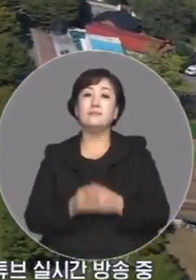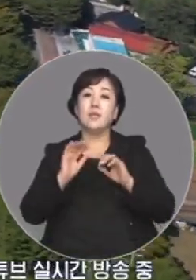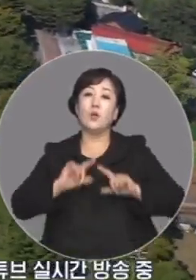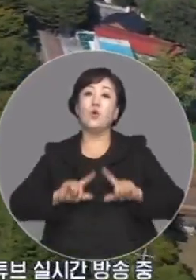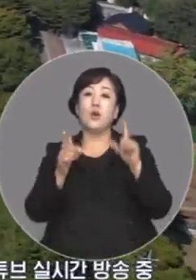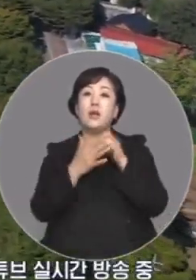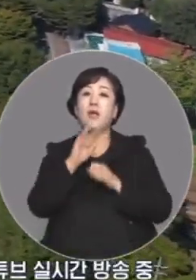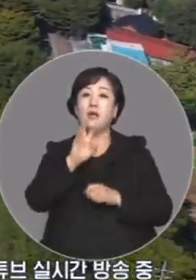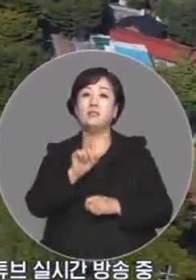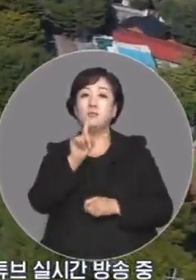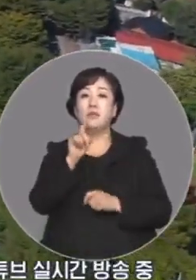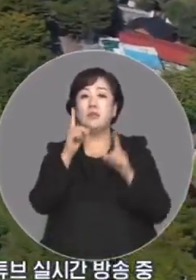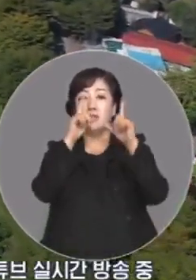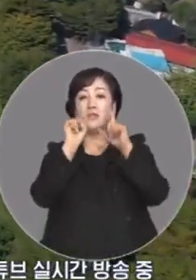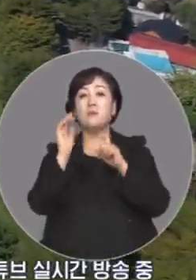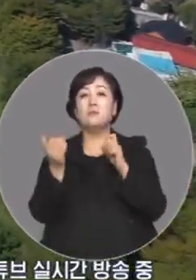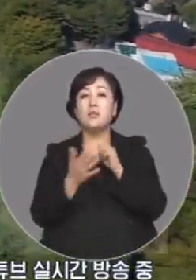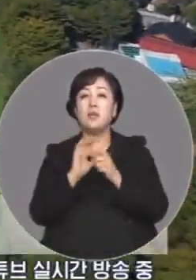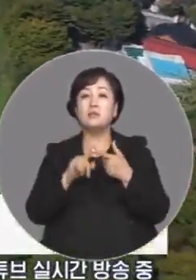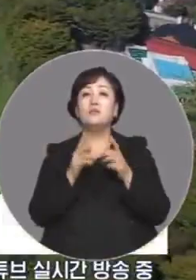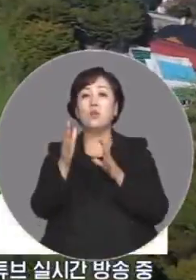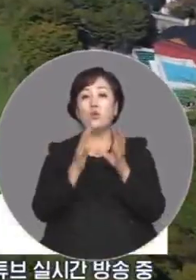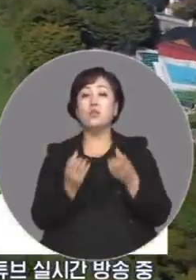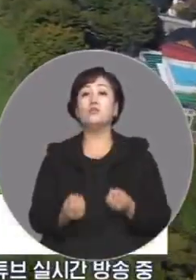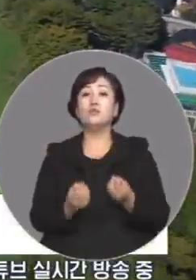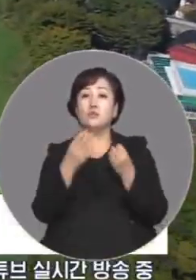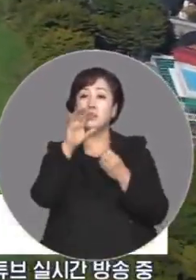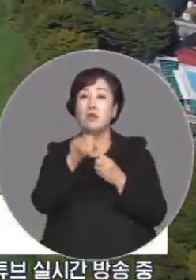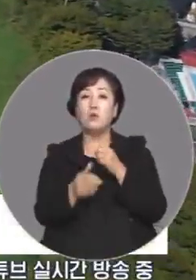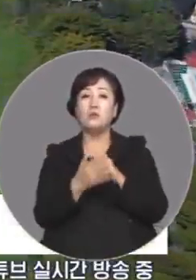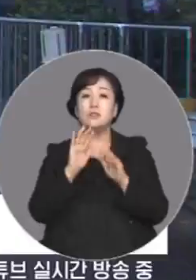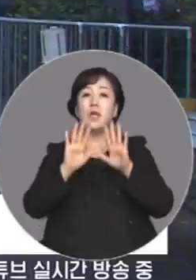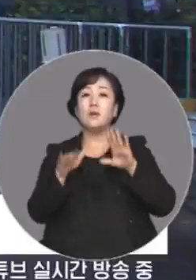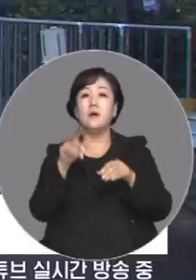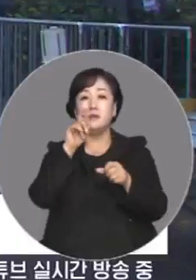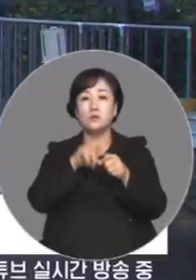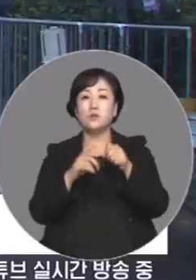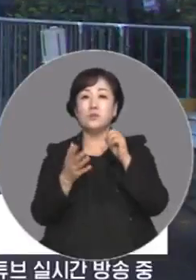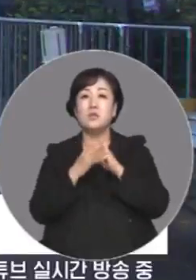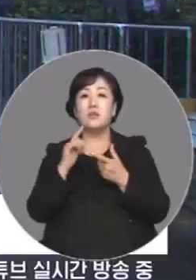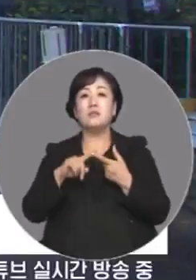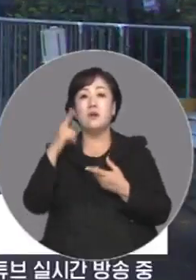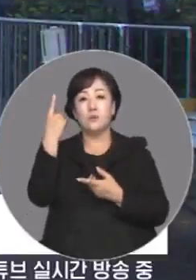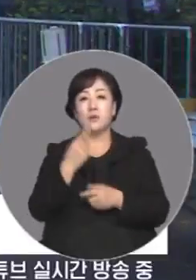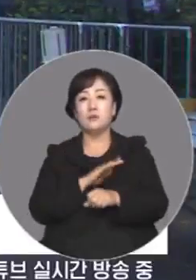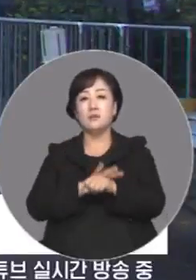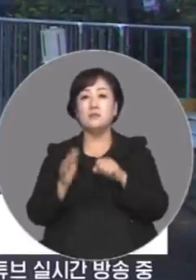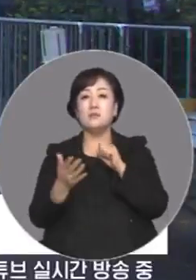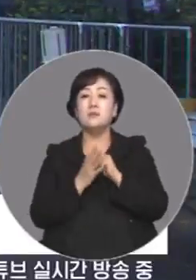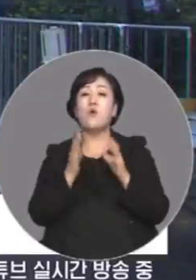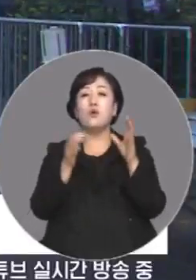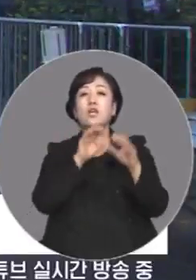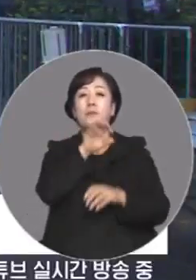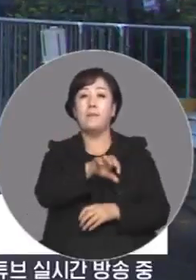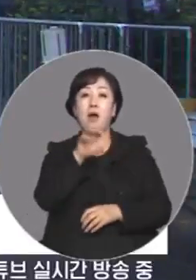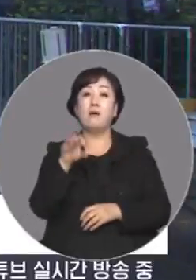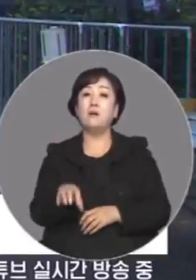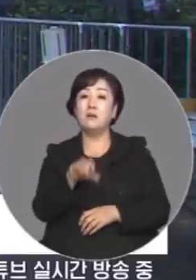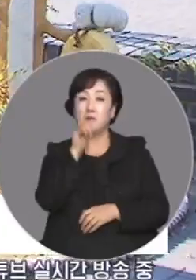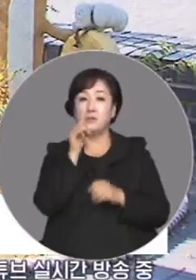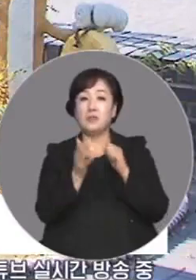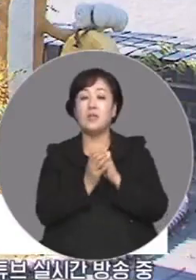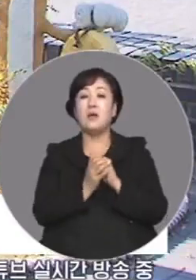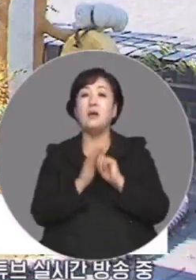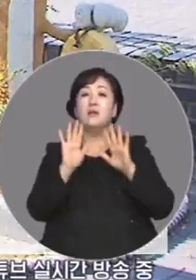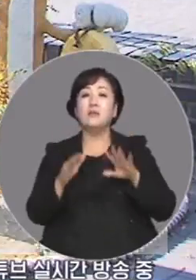올해로 21주년을 맞은 울산 옹기 축제. 이번 축제의 주제는 웰컴 투 옹기마을입니다. 축제를